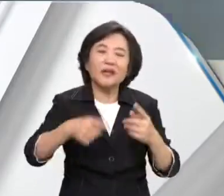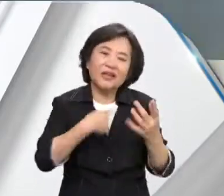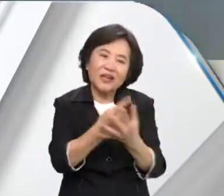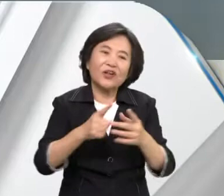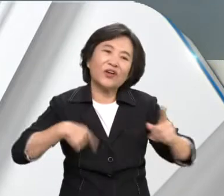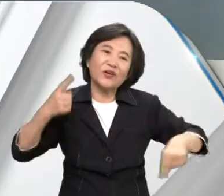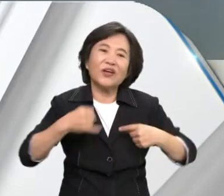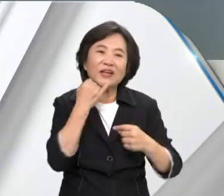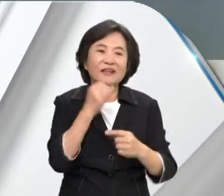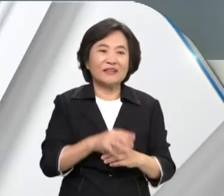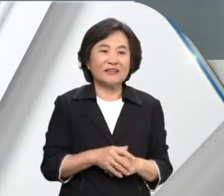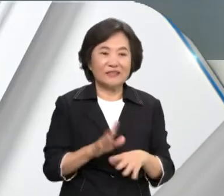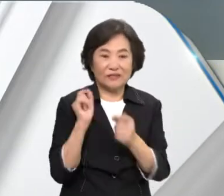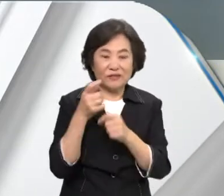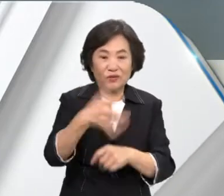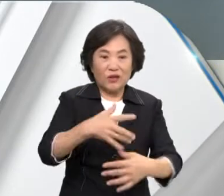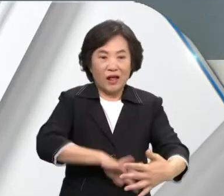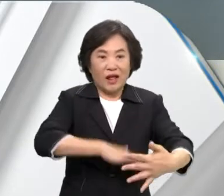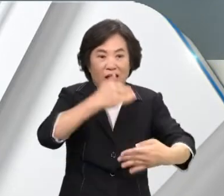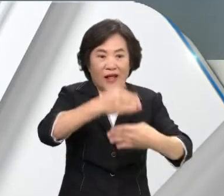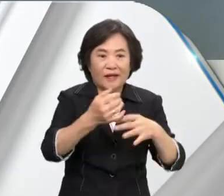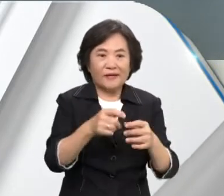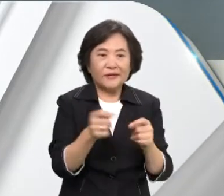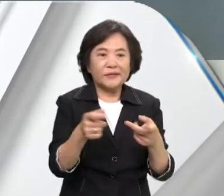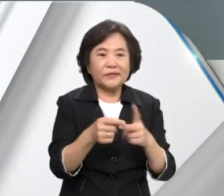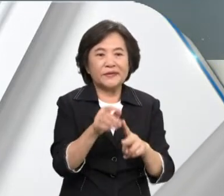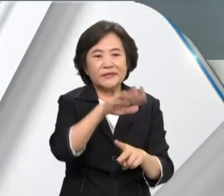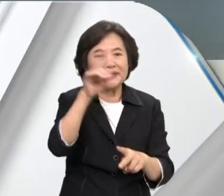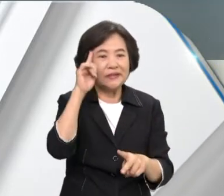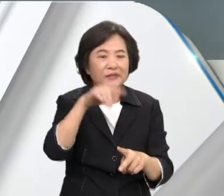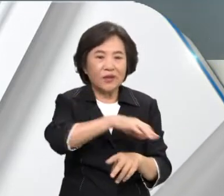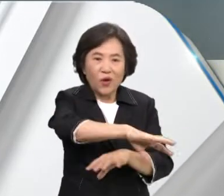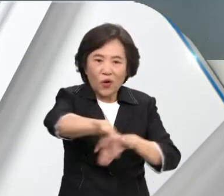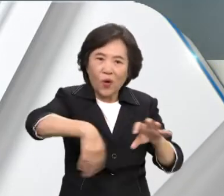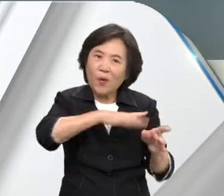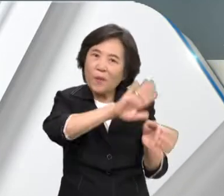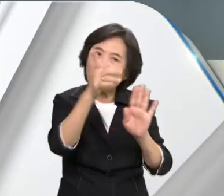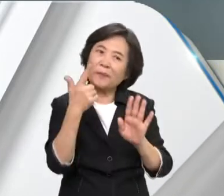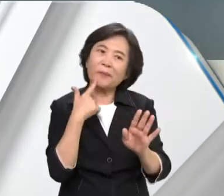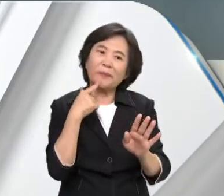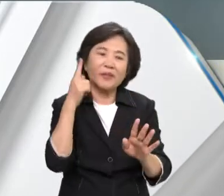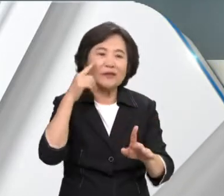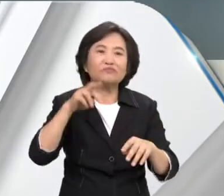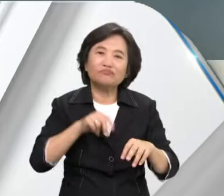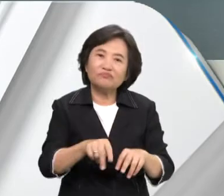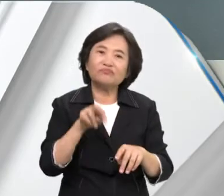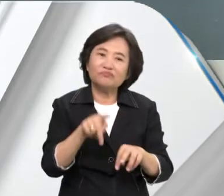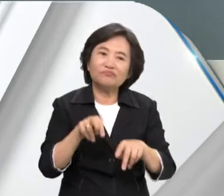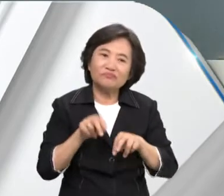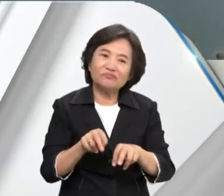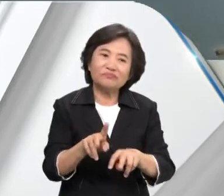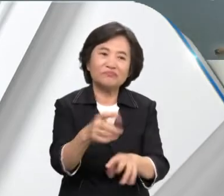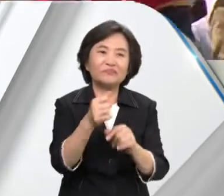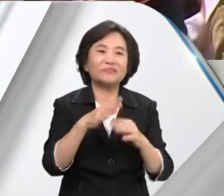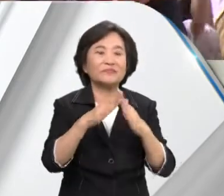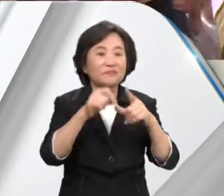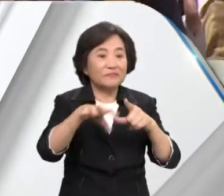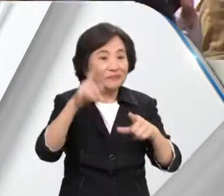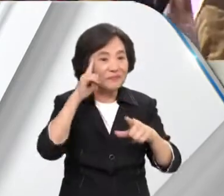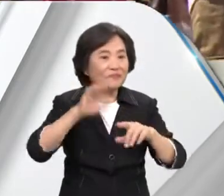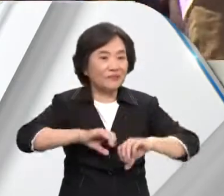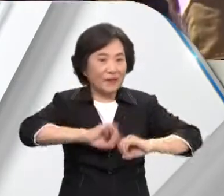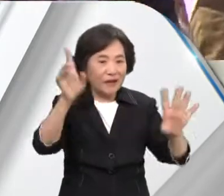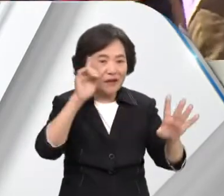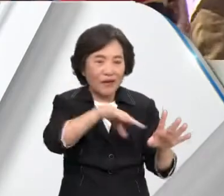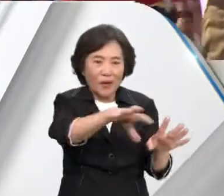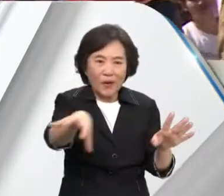加。 所以要报潜水，四五公运佛山水库顺好风景还在当家，当时还散步景下，条粉丝公所主讲。利用条粉丝